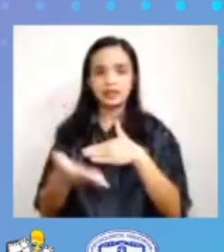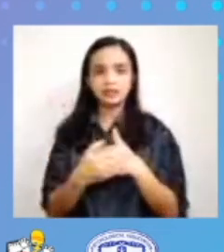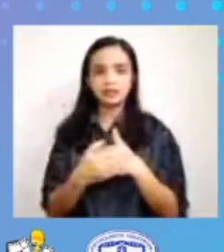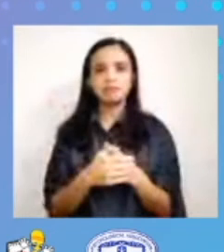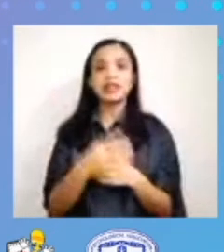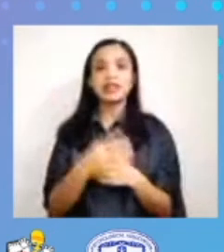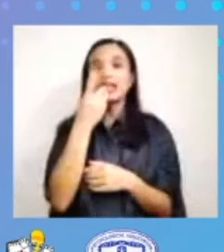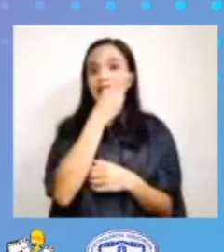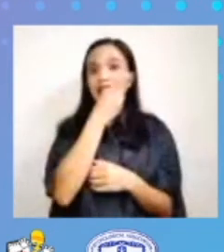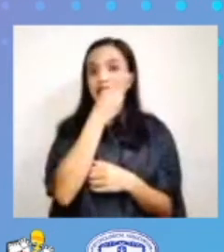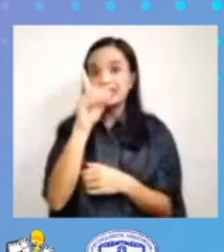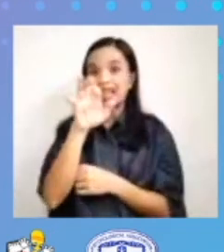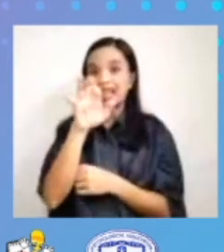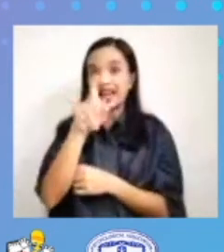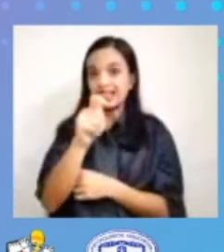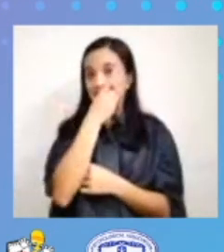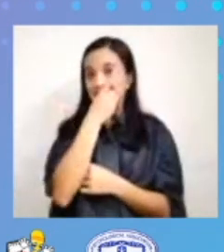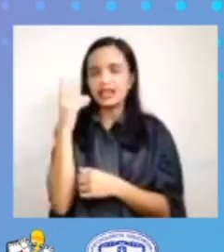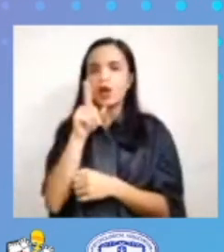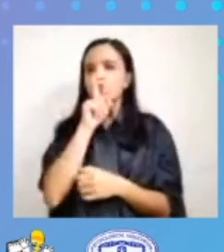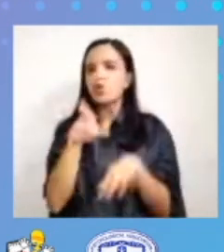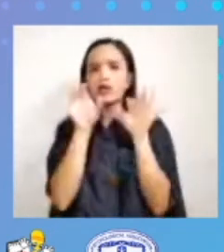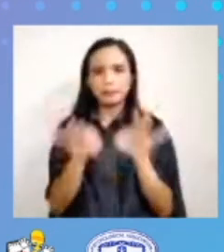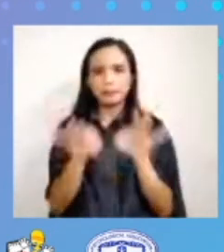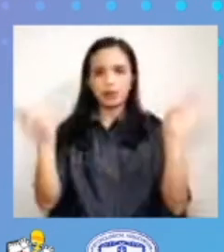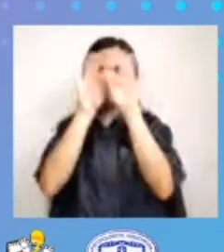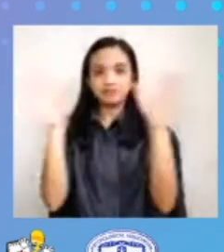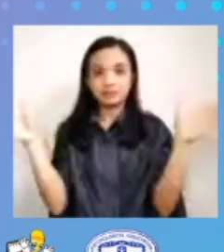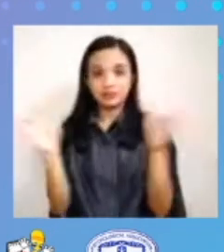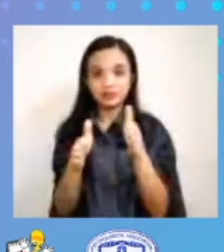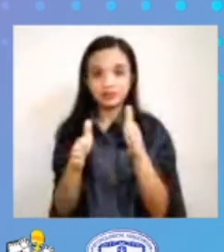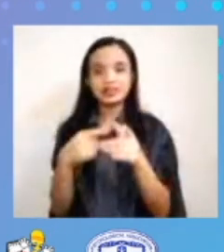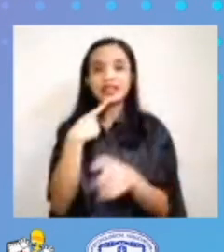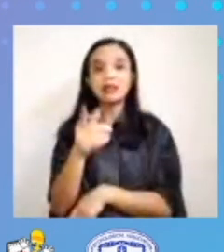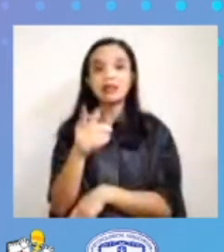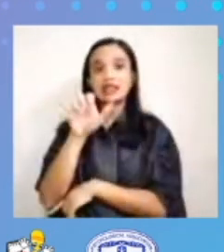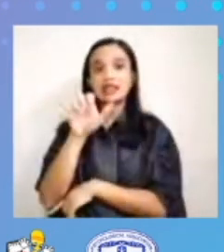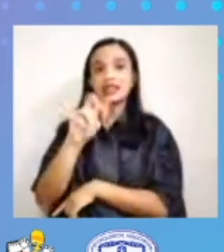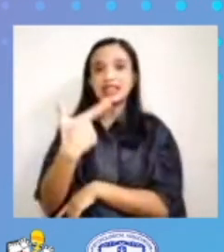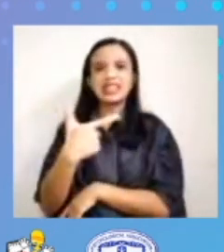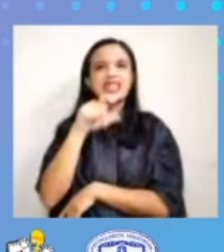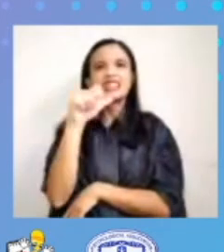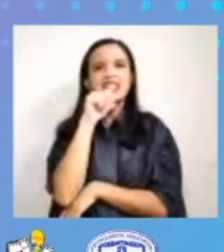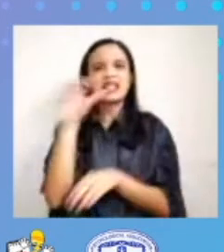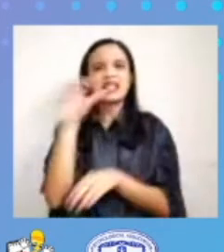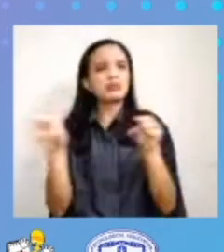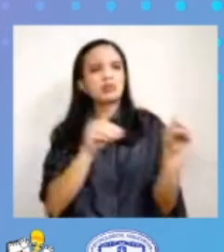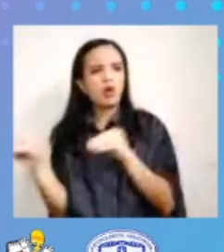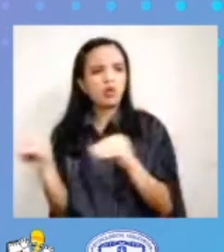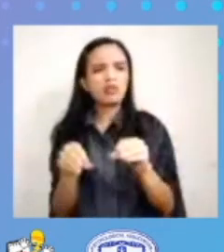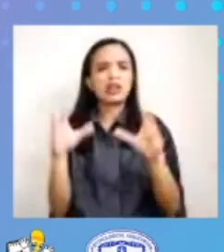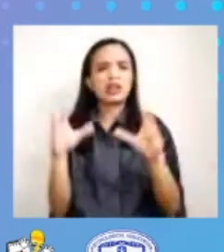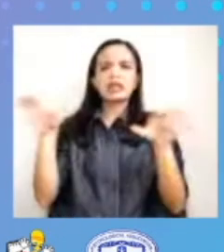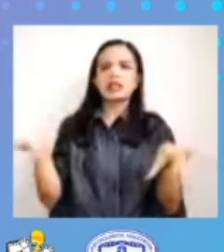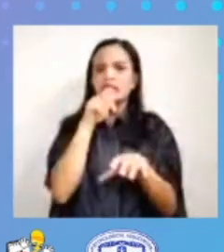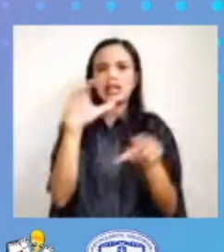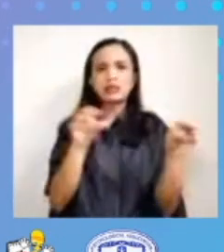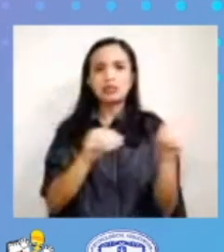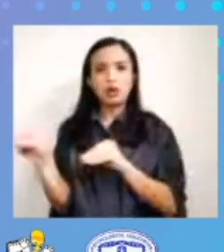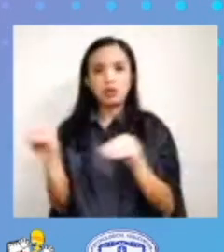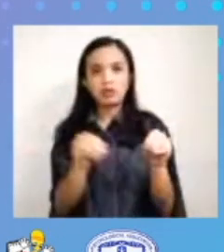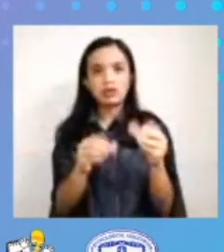talaga pumapasok ang discipline. Dito na po pumapasok ang discipline. Sanay po kami ni Julia sa pag-workout